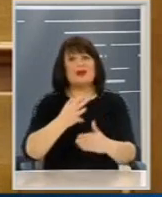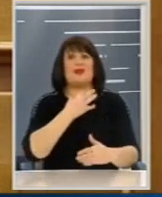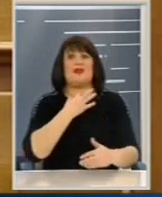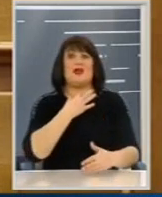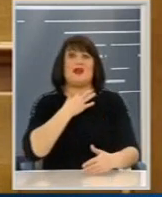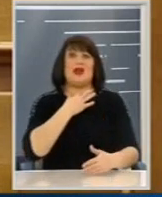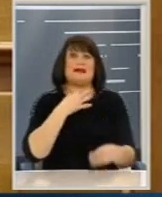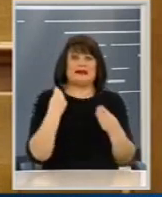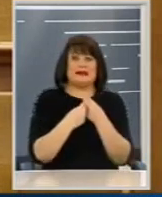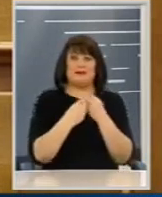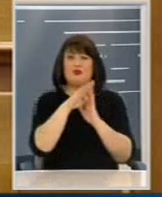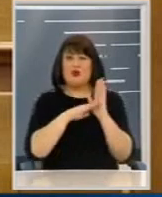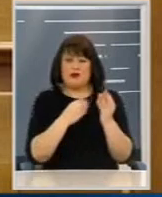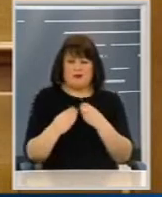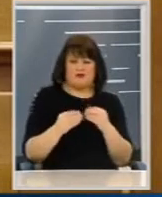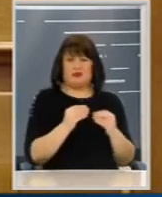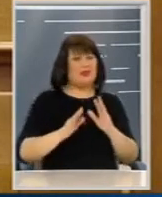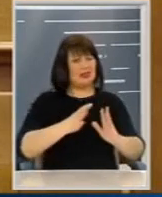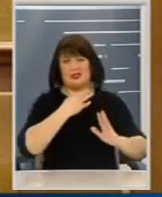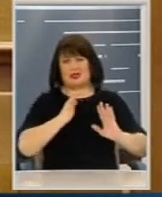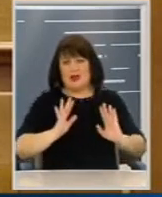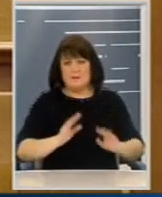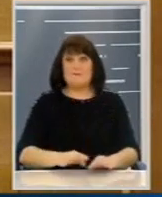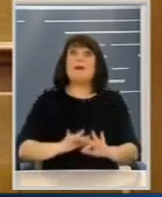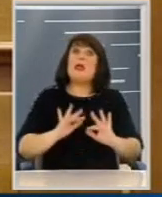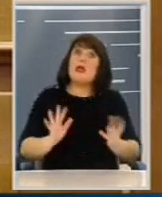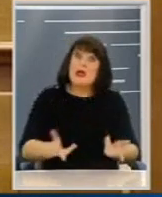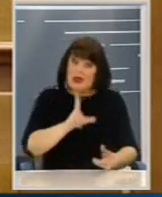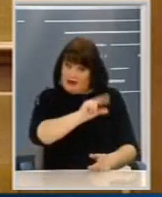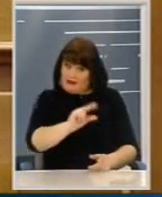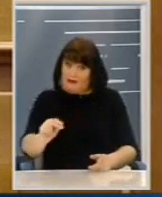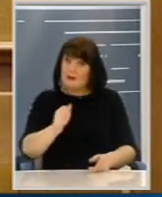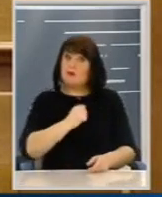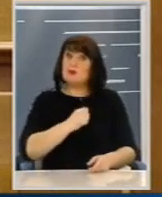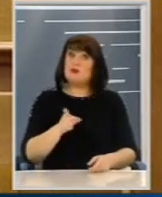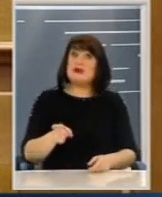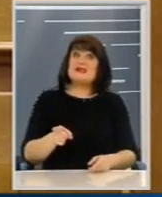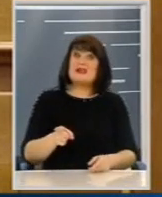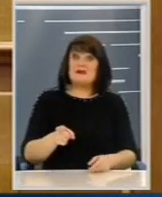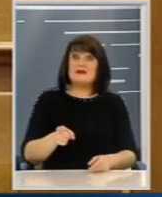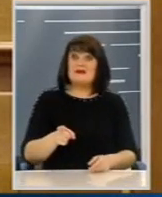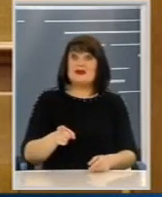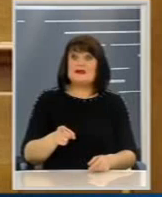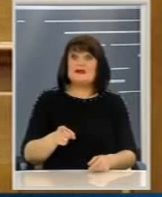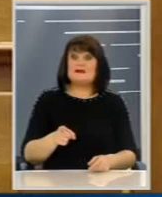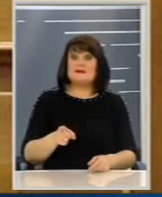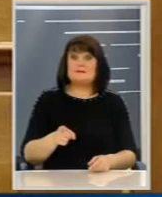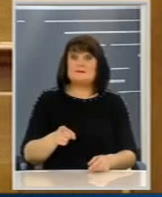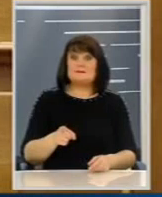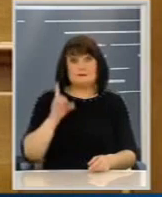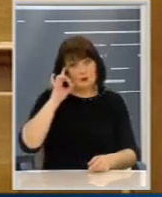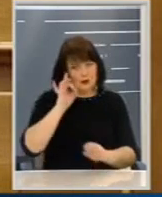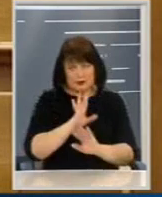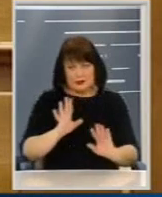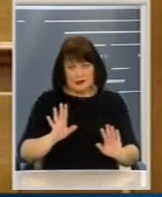άλλη προσαρμογή? Ή μήπως ταυτίζεστε και σε αυτό το θέμα πίσω από τις ακατανόητες για κάθε